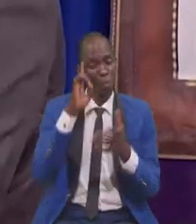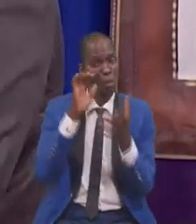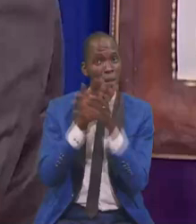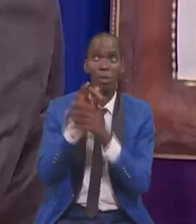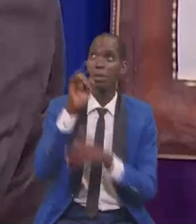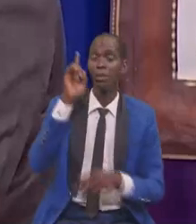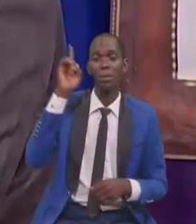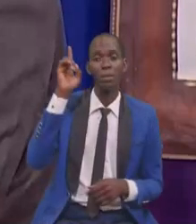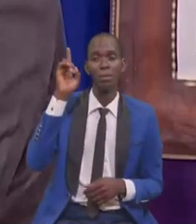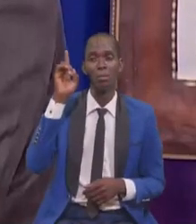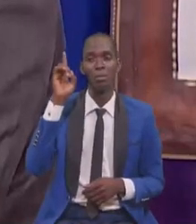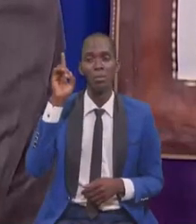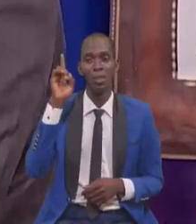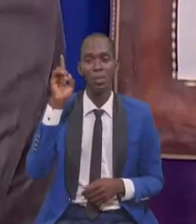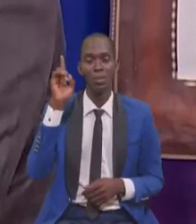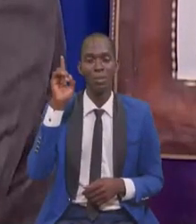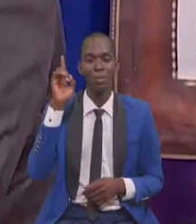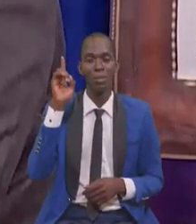Crois au Seigneur.